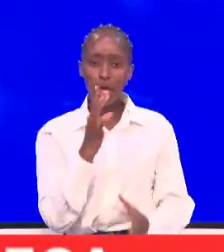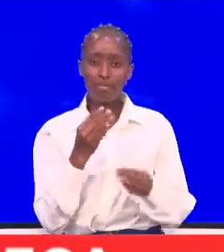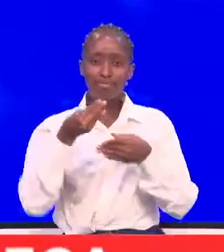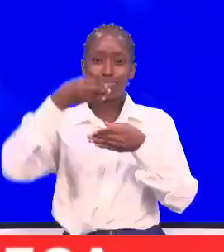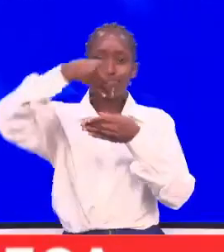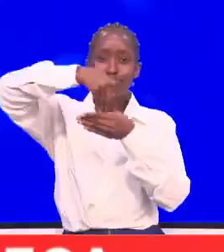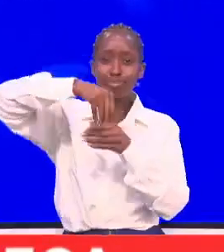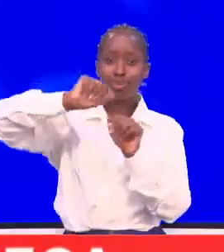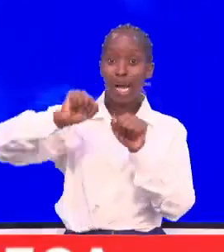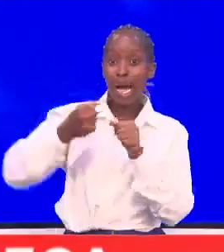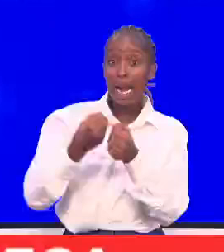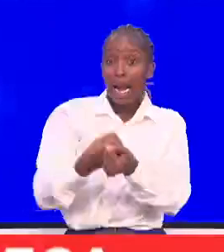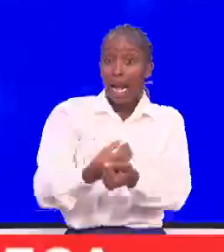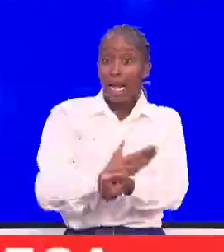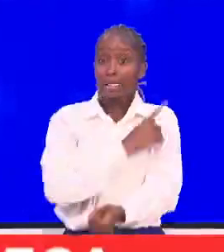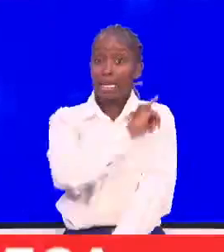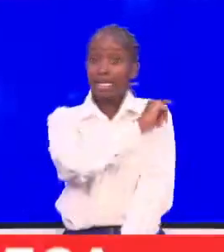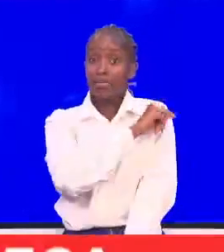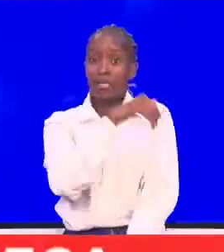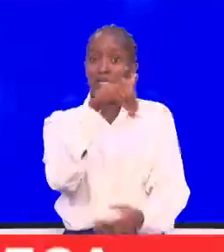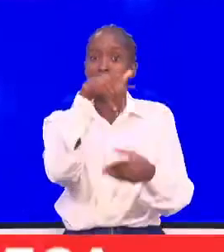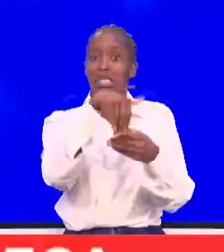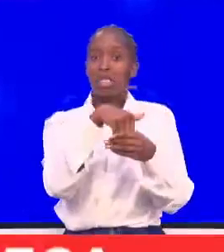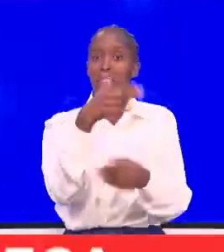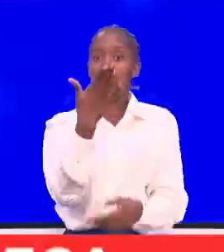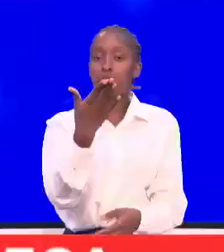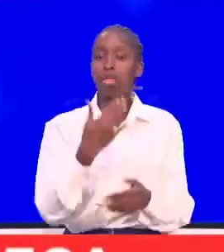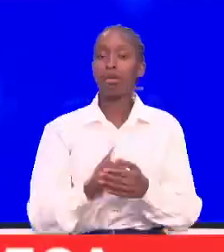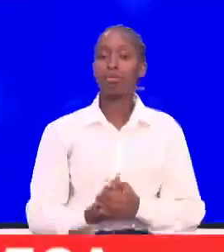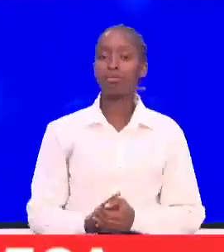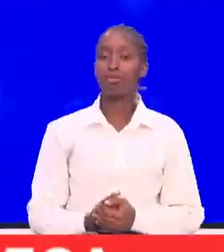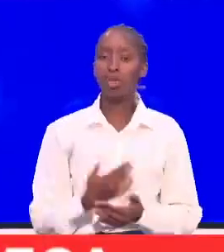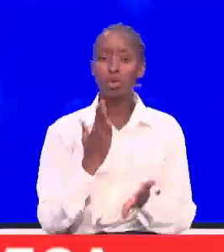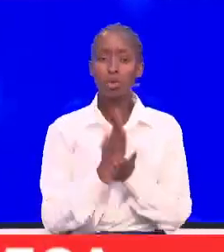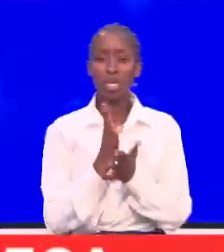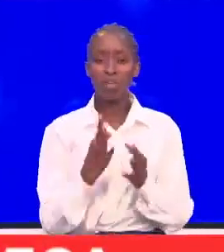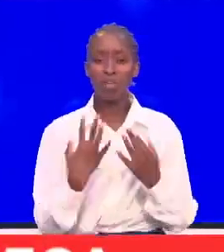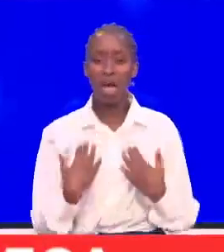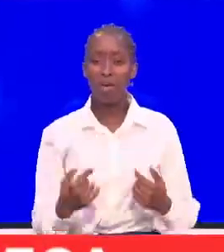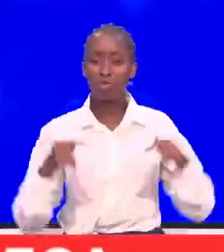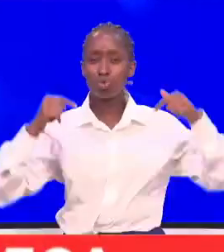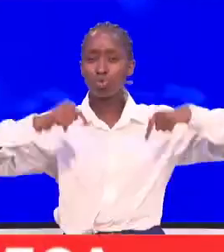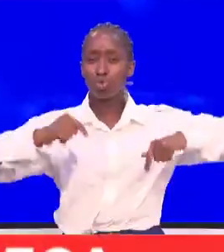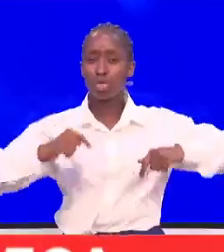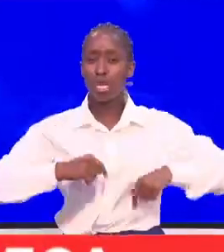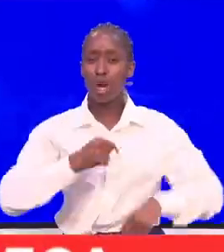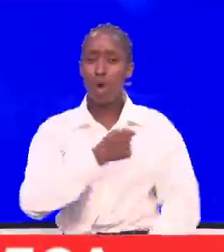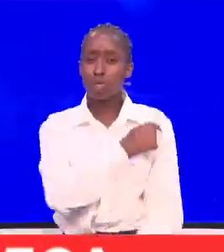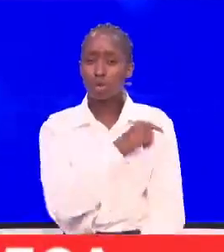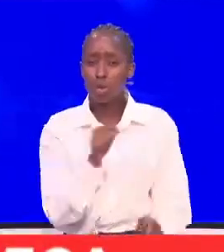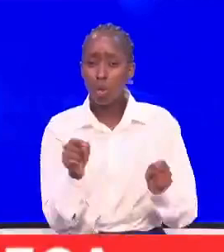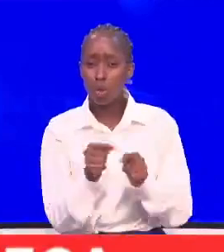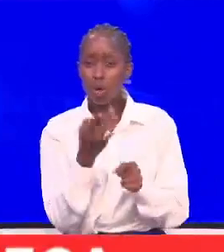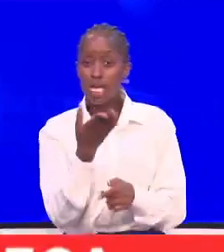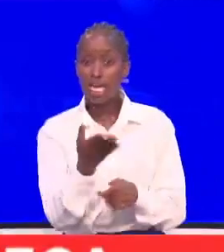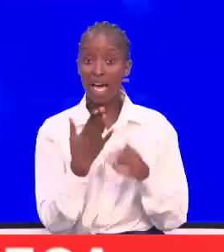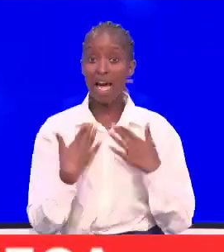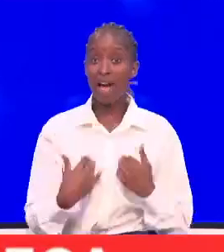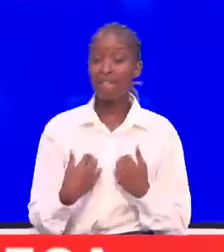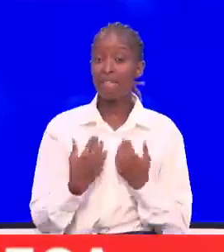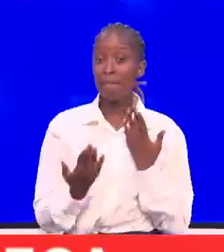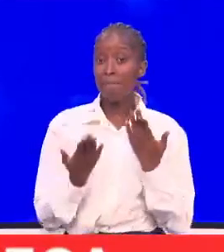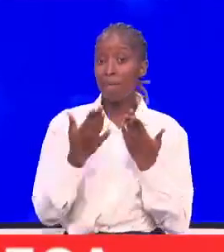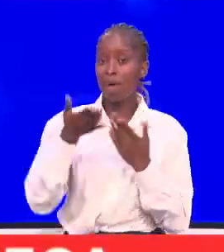pia cancer treatment iko hapo ndani. Kwa hakika kweli kama mzee leo hii tungekuwa labda na zahanati hapa hivi, ingekuwa labda ndio Mwenyezi